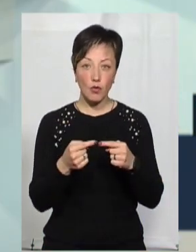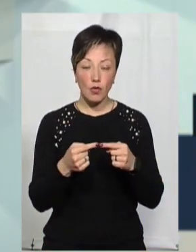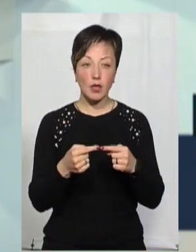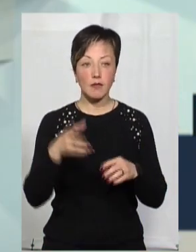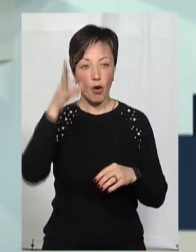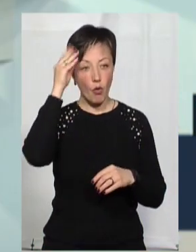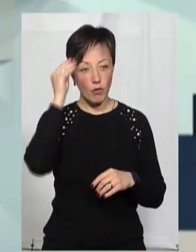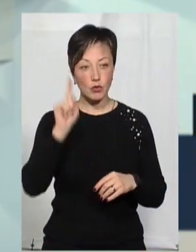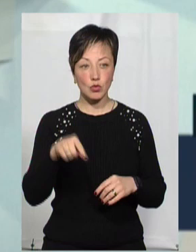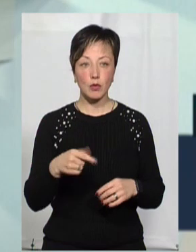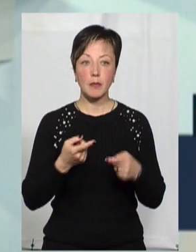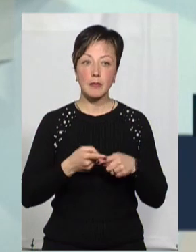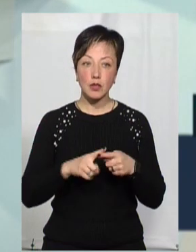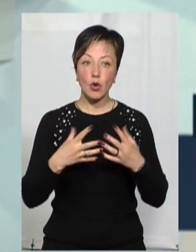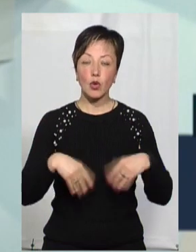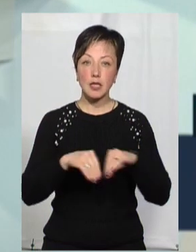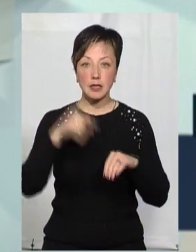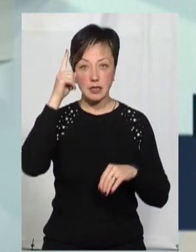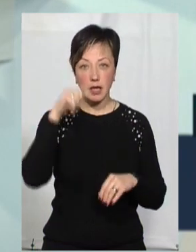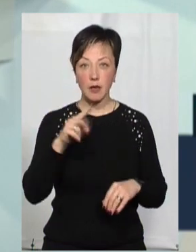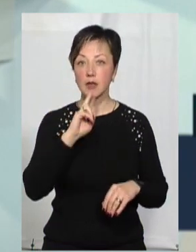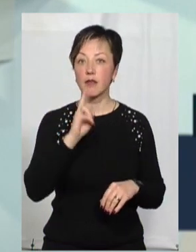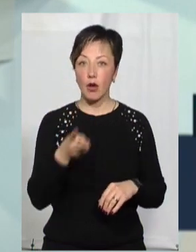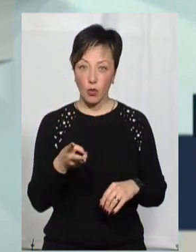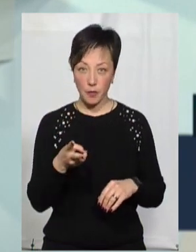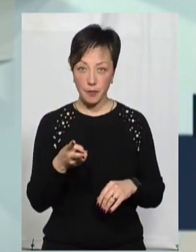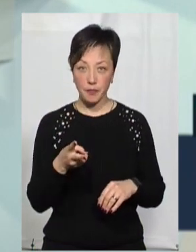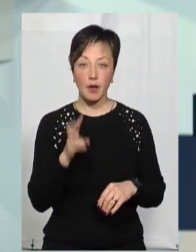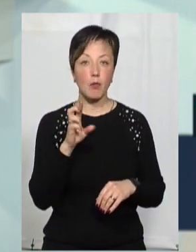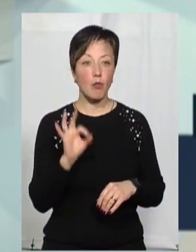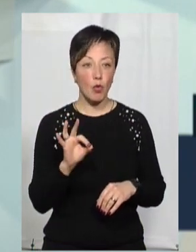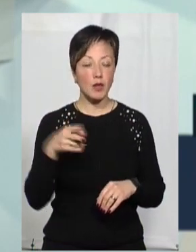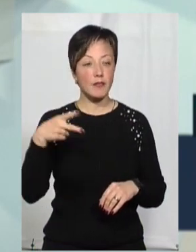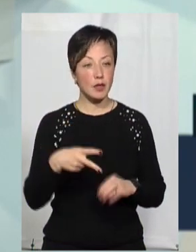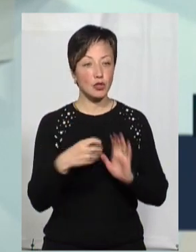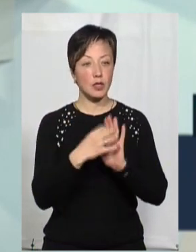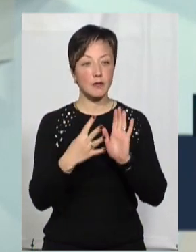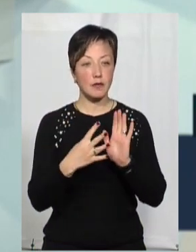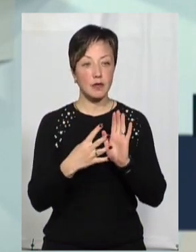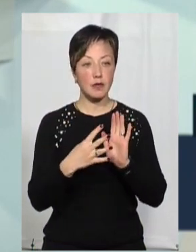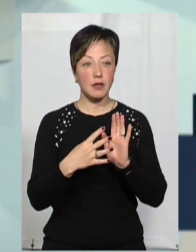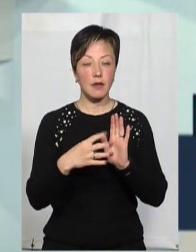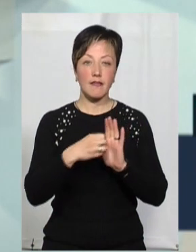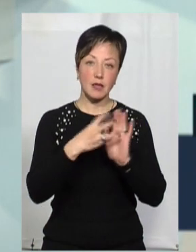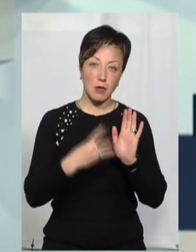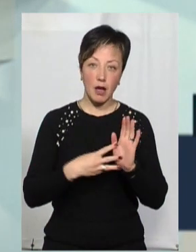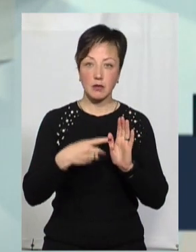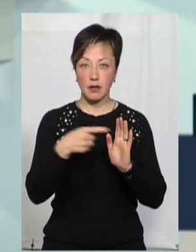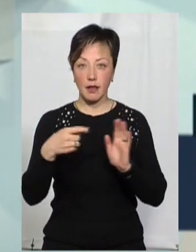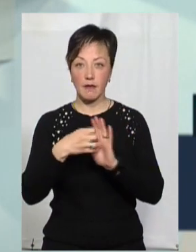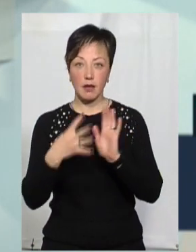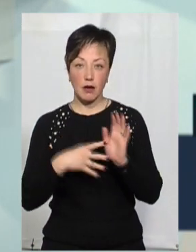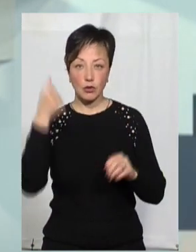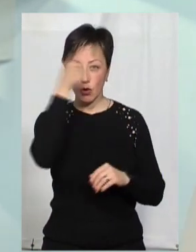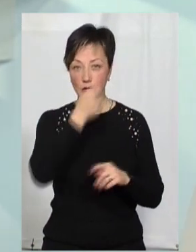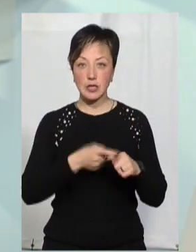слів, враховуючи то, що ми цю родину знаємо вже протягом 2 років, оскільки 2019, половина 18-19